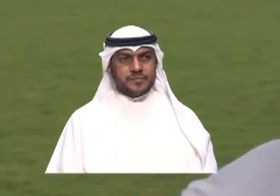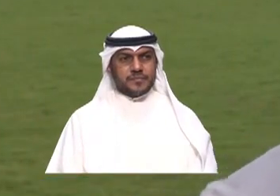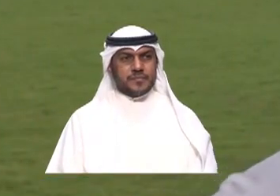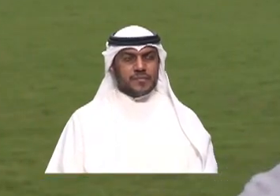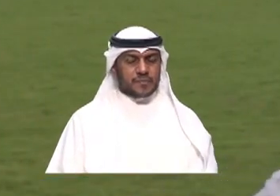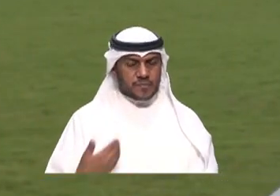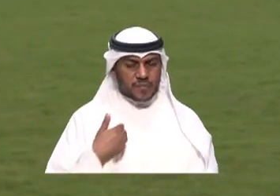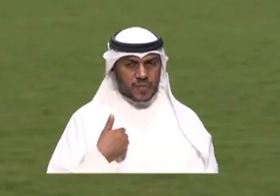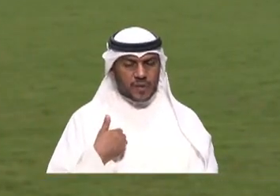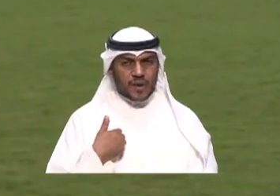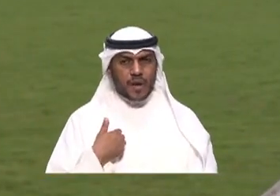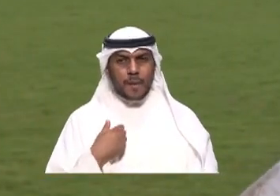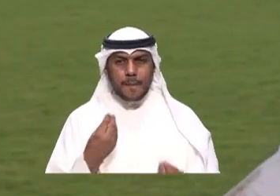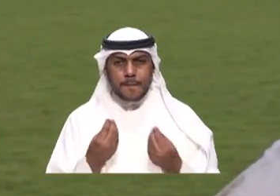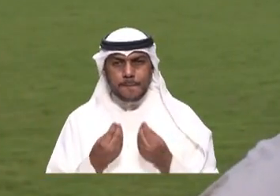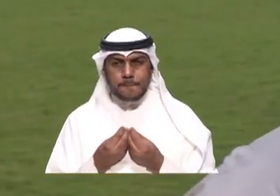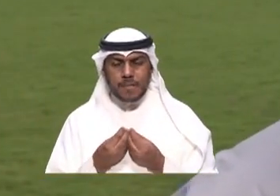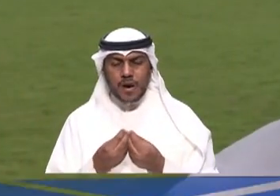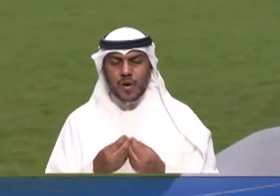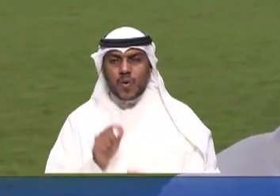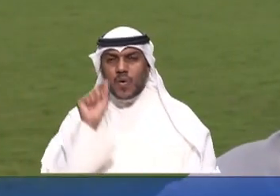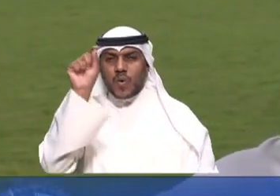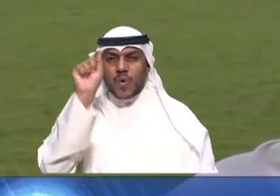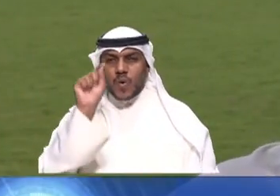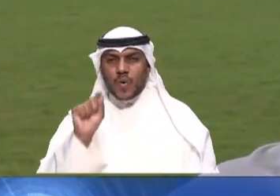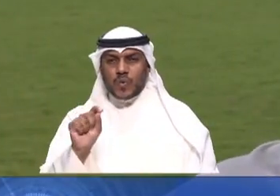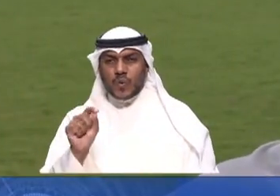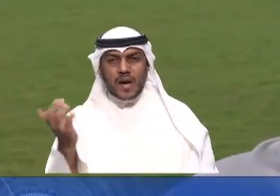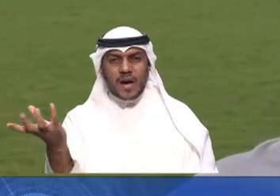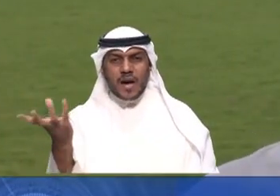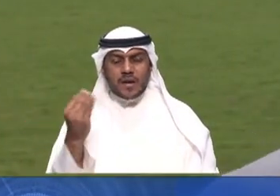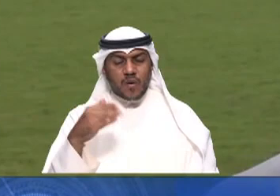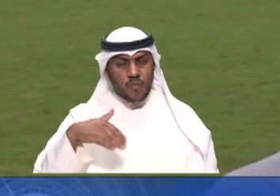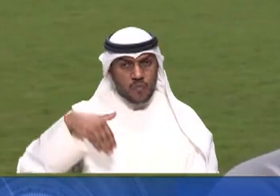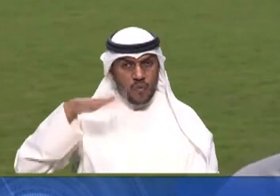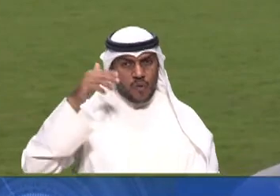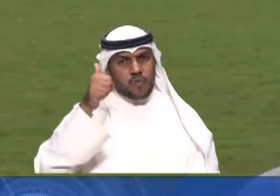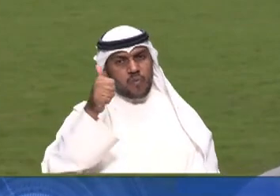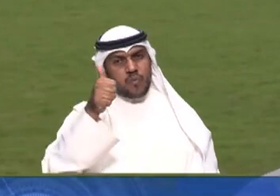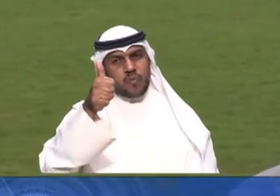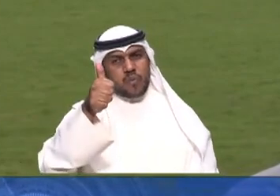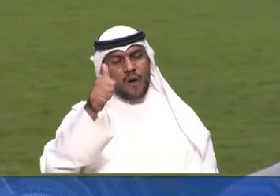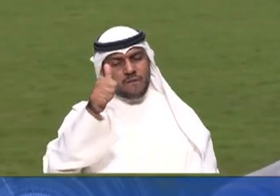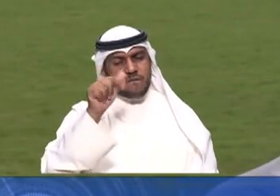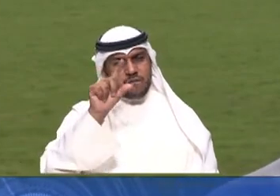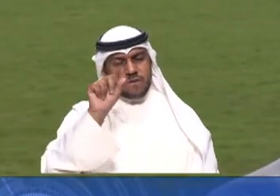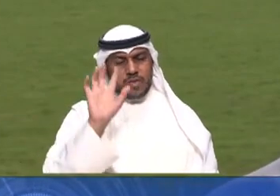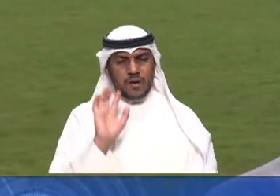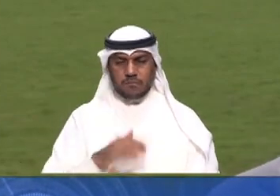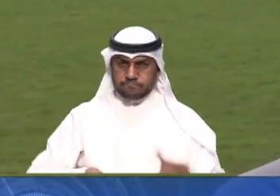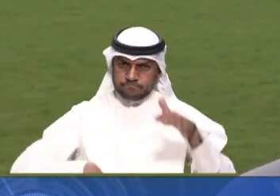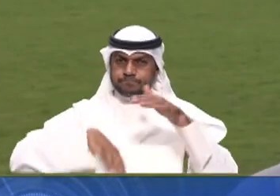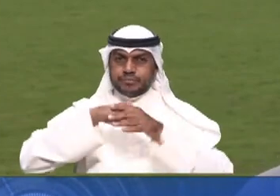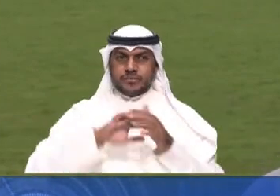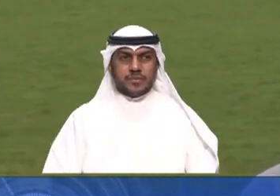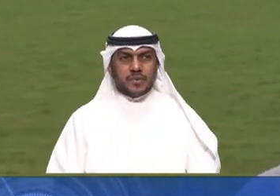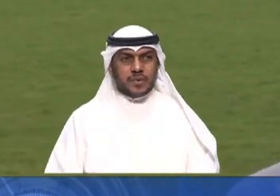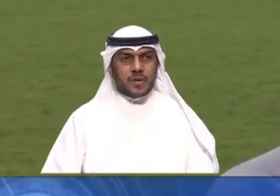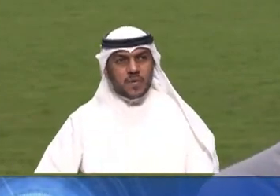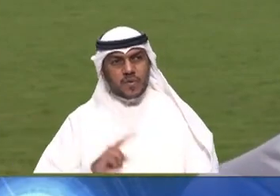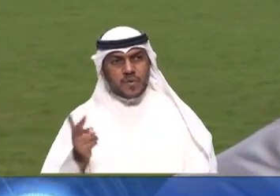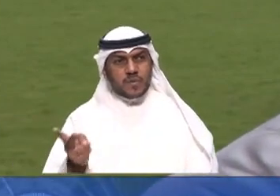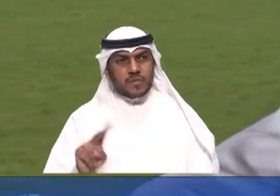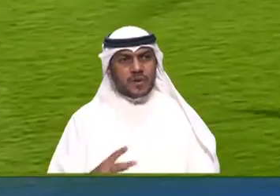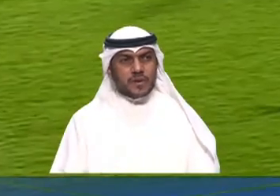بيجمع نقاط اكثر هو بياخذ دوري بغض النظر عن الاداء. طبعا اذا اجتمع الاداء والنتيجه سوا بيكون منيح، بس اذا ما اجتمع الاداء والنتيجه